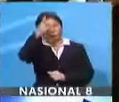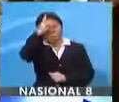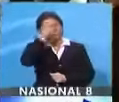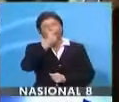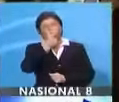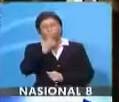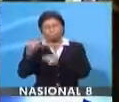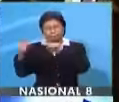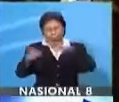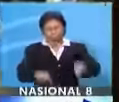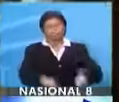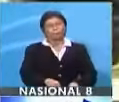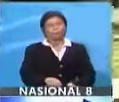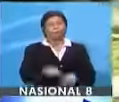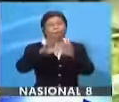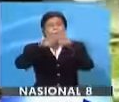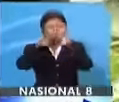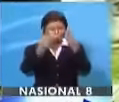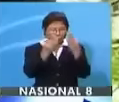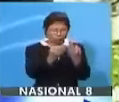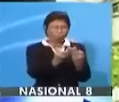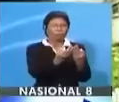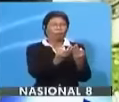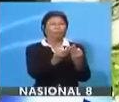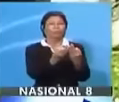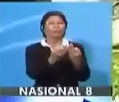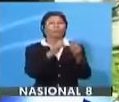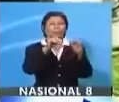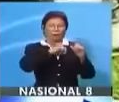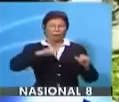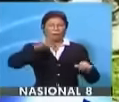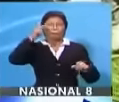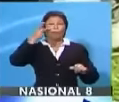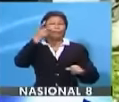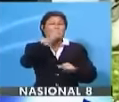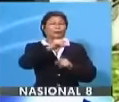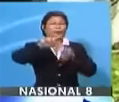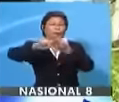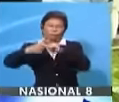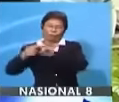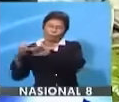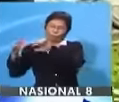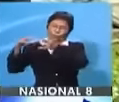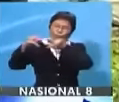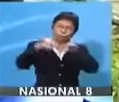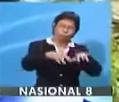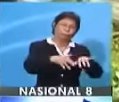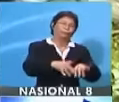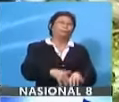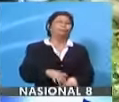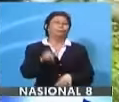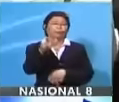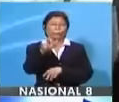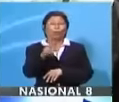Ahmad Syabri Cik, ahli keluarga Alayraham, ahli politik serta sahabat handai. Alayraham Puan Sri Nor